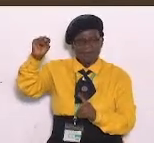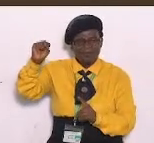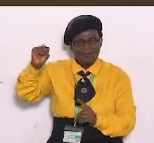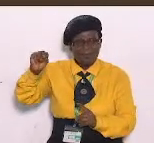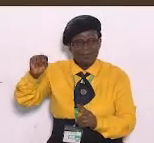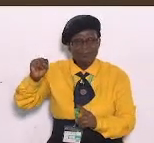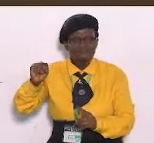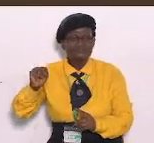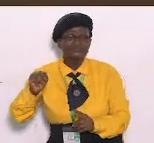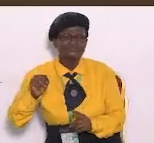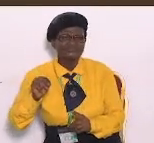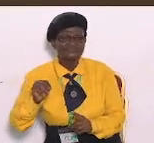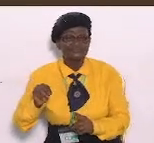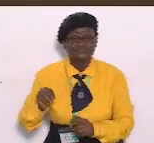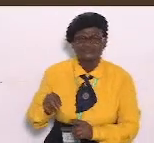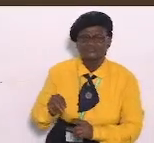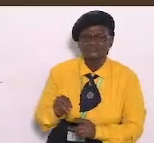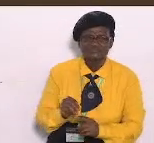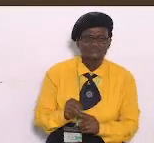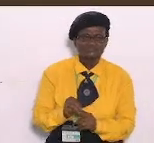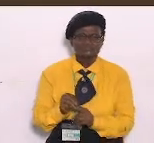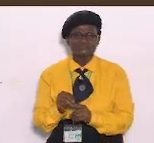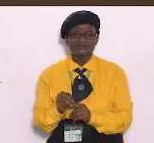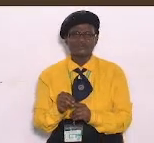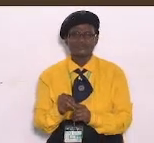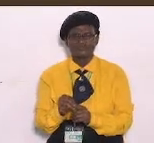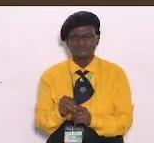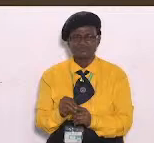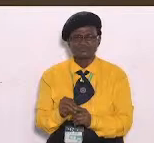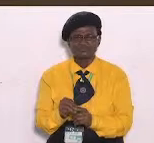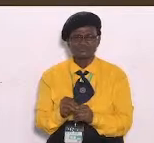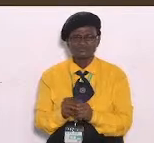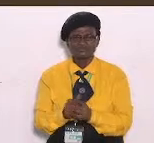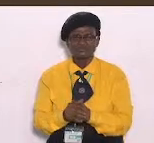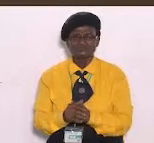parce que si je peux le plaire les restes sont vraiment